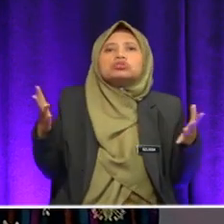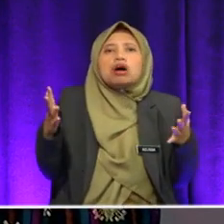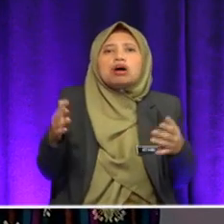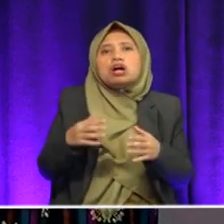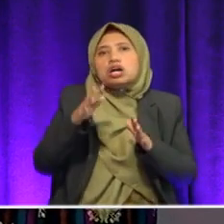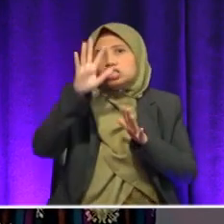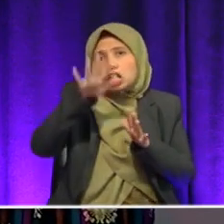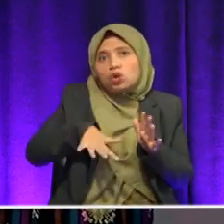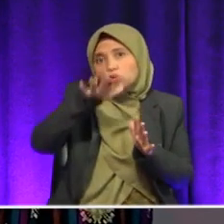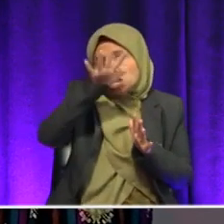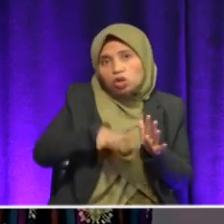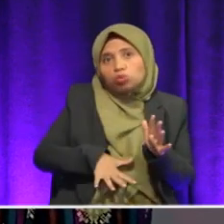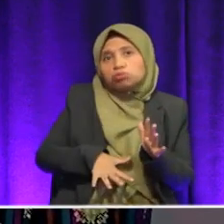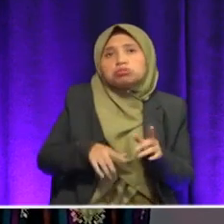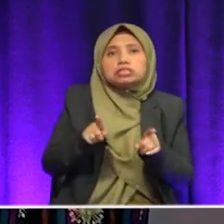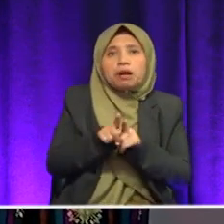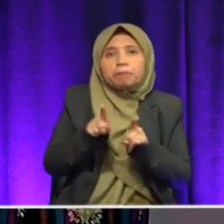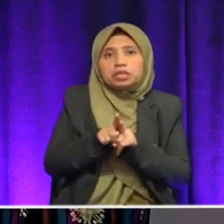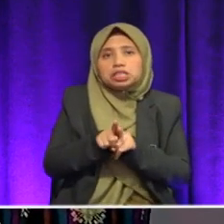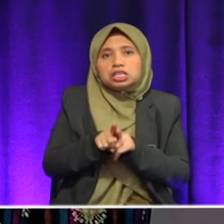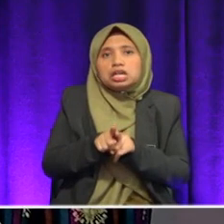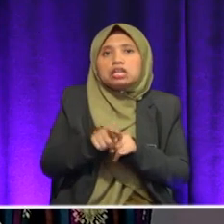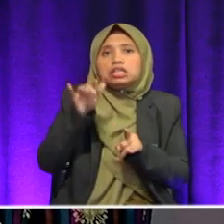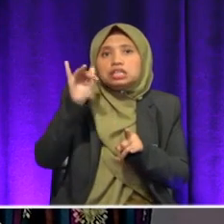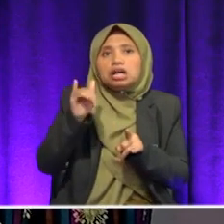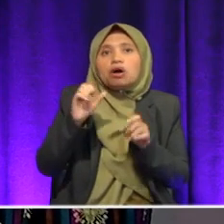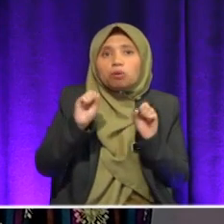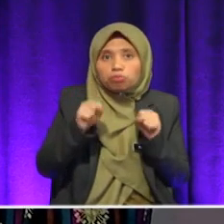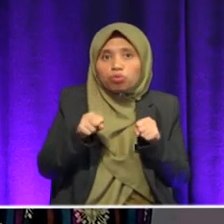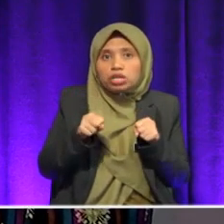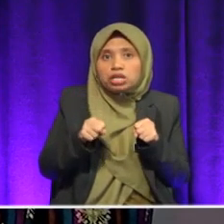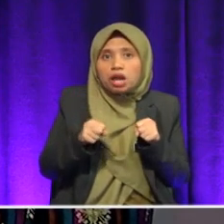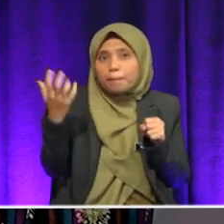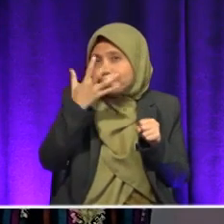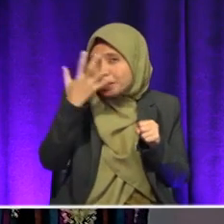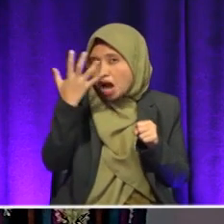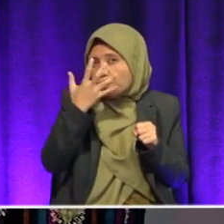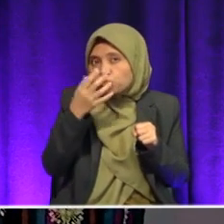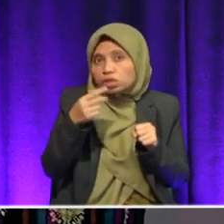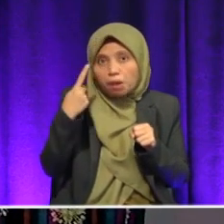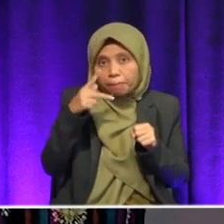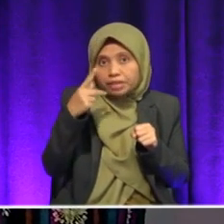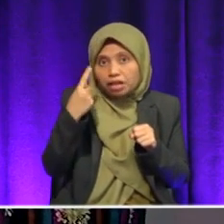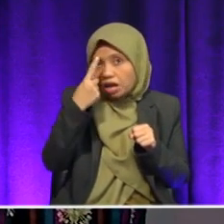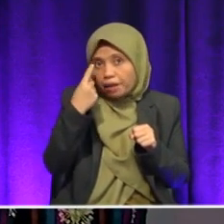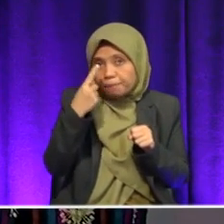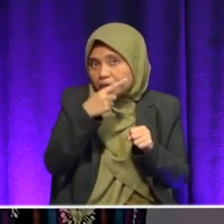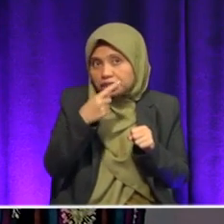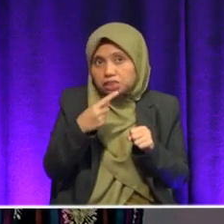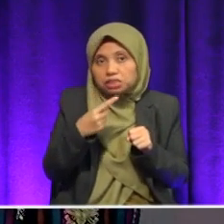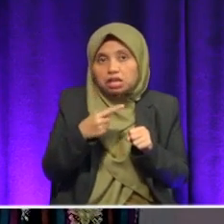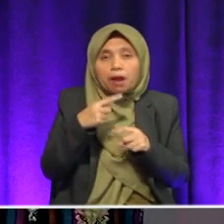salah satu E5 ataupun karisan yang boleh mengaburi pandangan masjid seseorang Sebab Dia